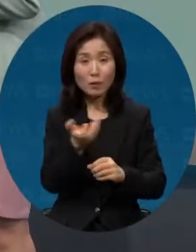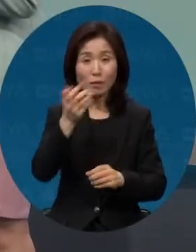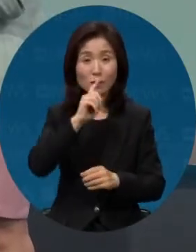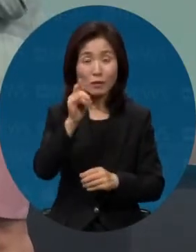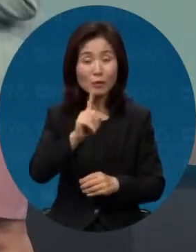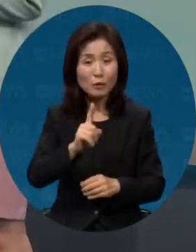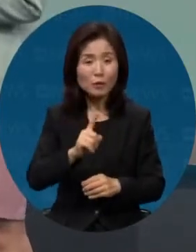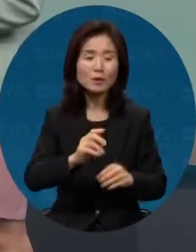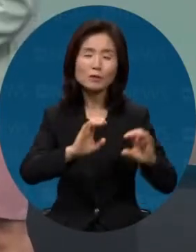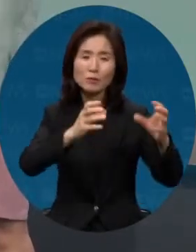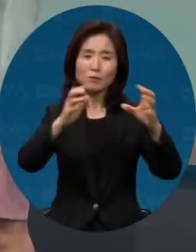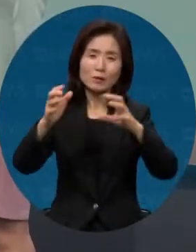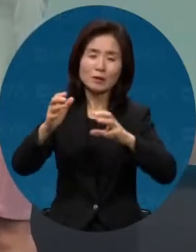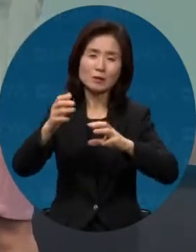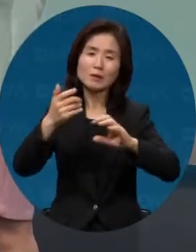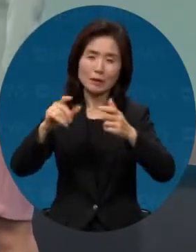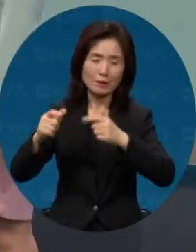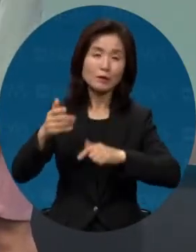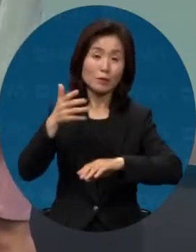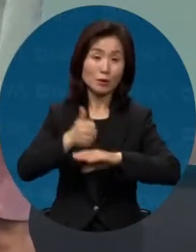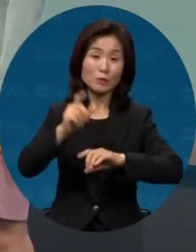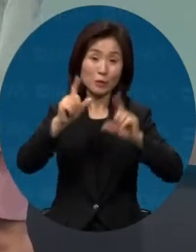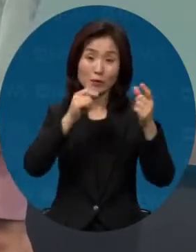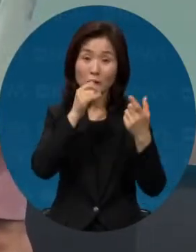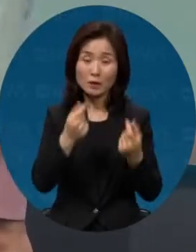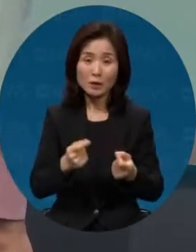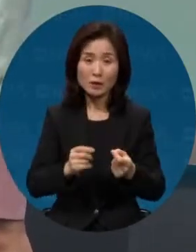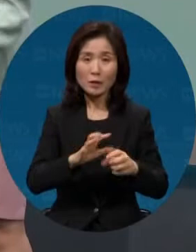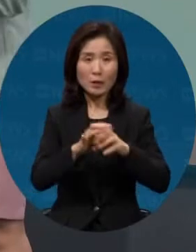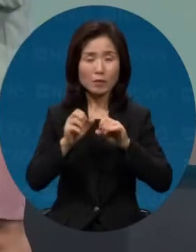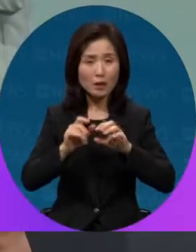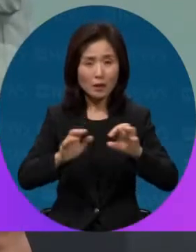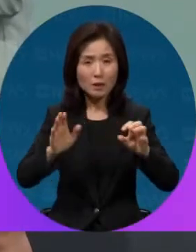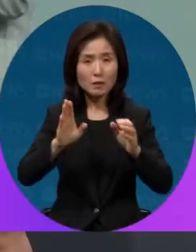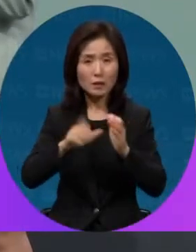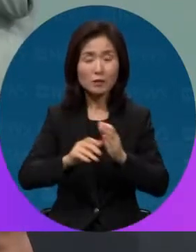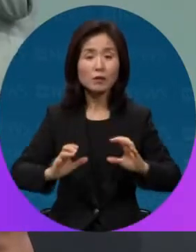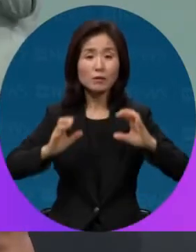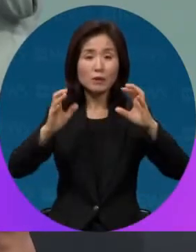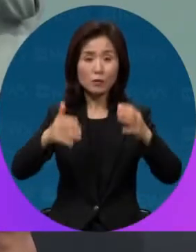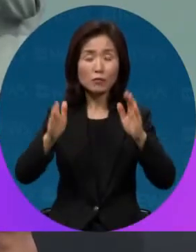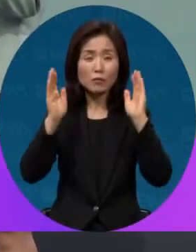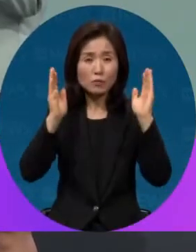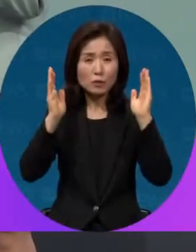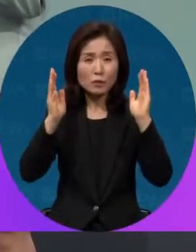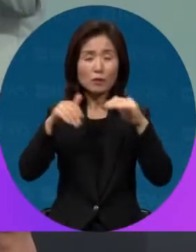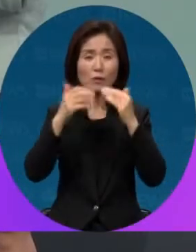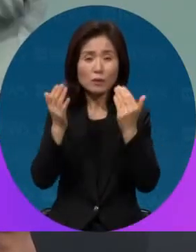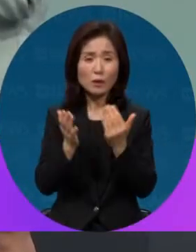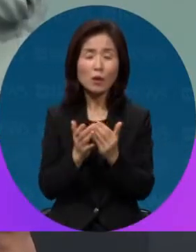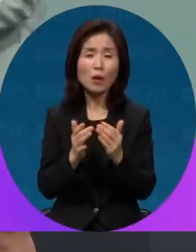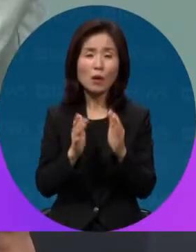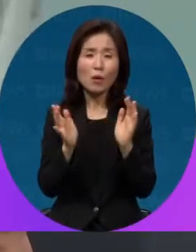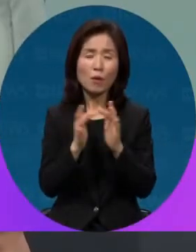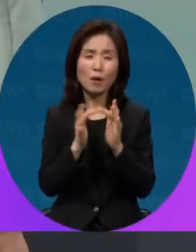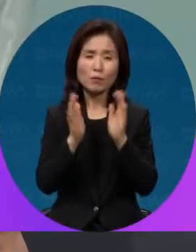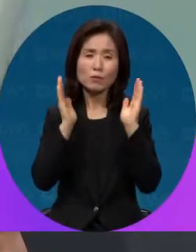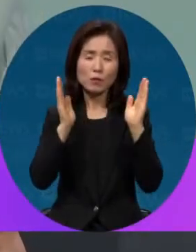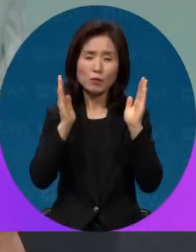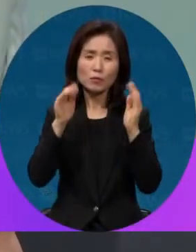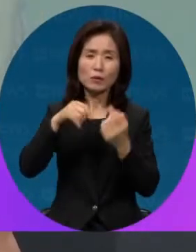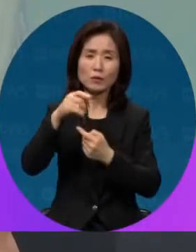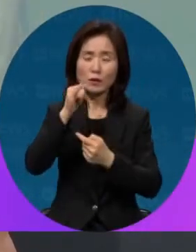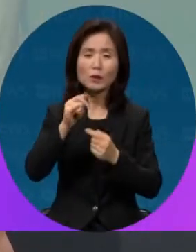국가마다 좀 상의하게 결과가 나오고 있는 상황이고요 이 펜의 시대 로 인해서 전세계적으로 이 수업 전체를 오롯이 가상으로 마 운영하는